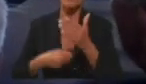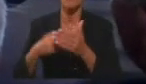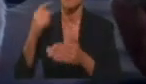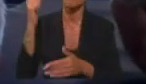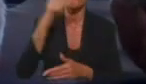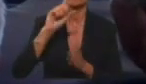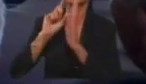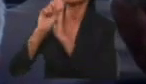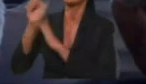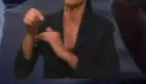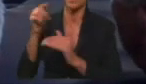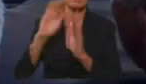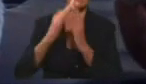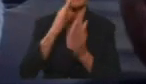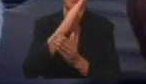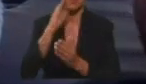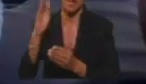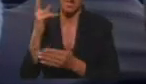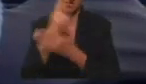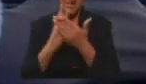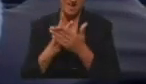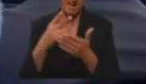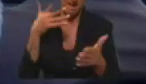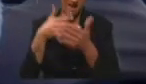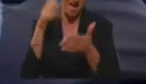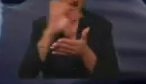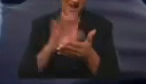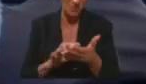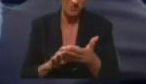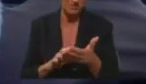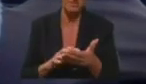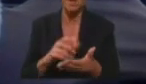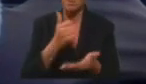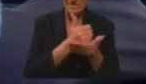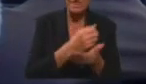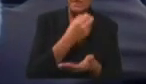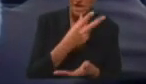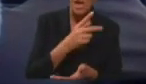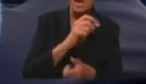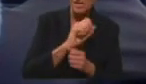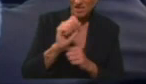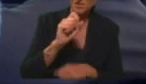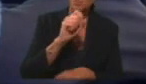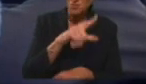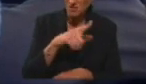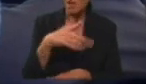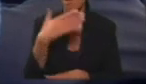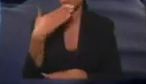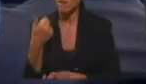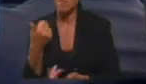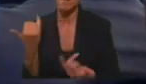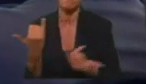biblioteki przeczytać raport, tak? Gdzie będzie napisane, czy przystanek jest, czy nie jest dla niej przygotowany, tak?